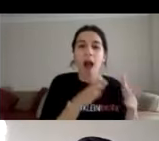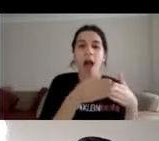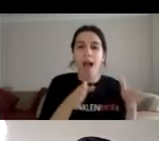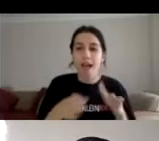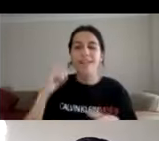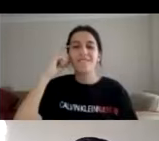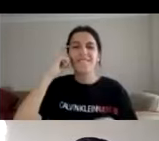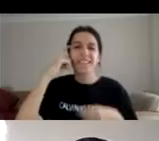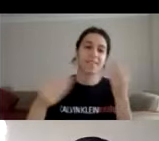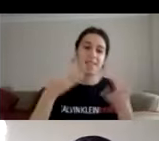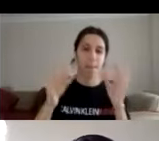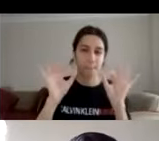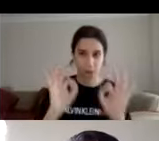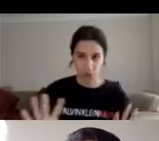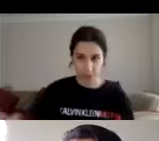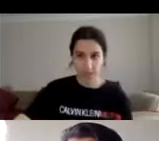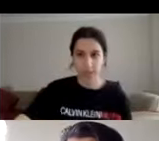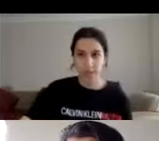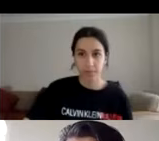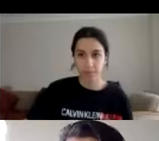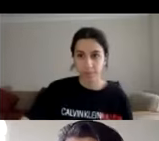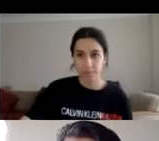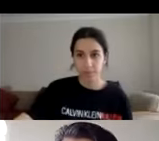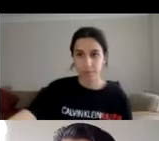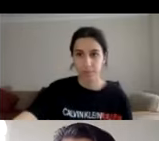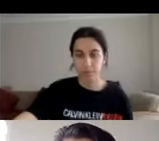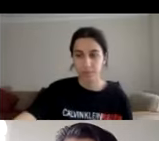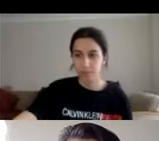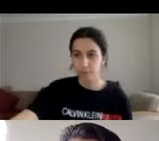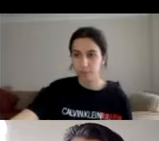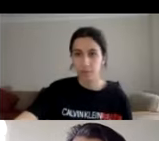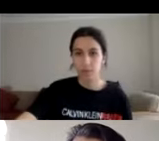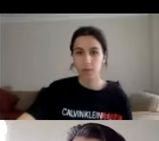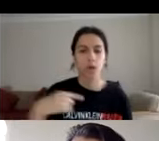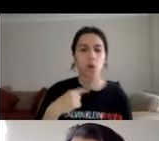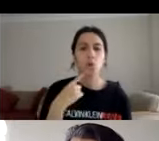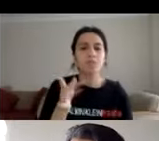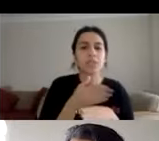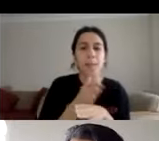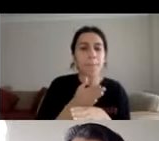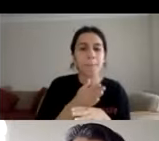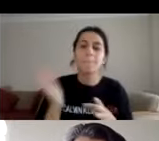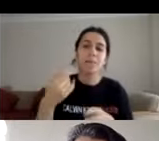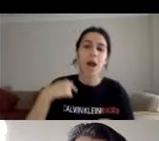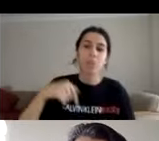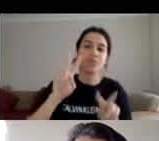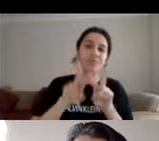çözümler sunacak bir standart seti tasarlamış durumdalar. Bunu niye söylüyorum? Yani bugün ben bir web